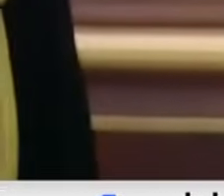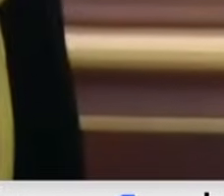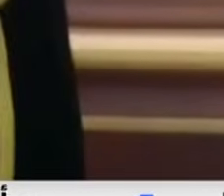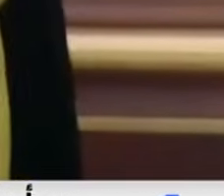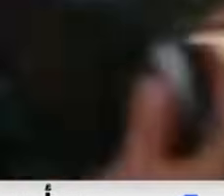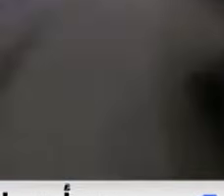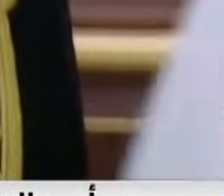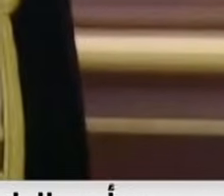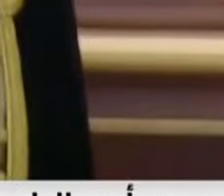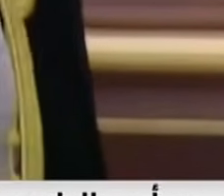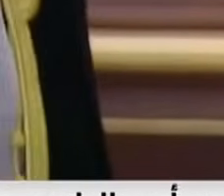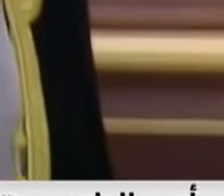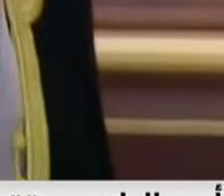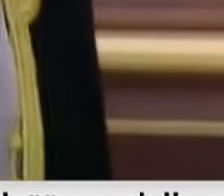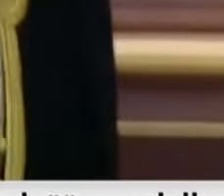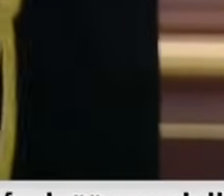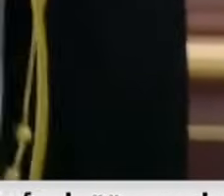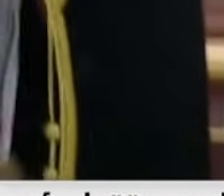الكرام